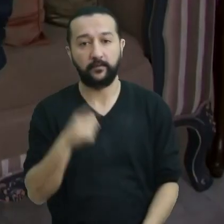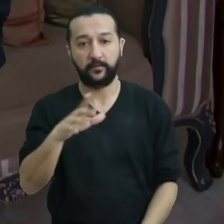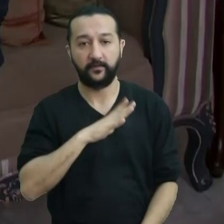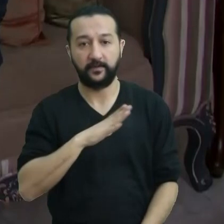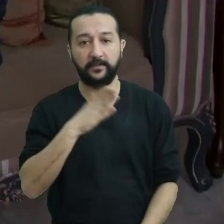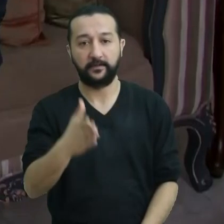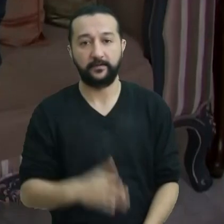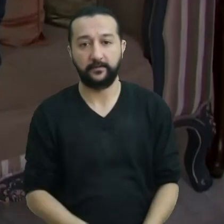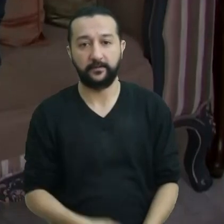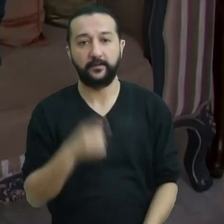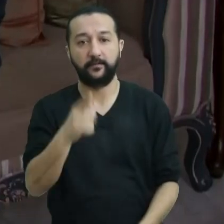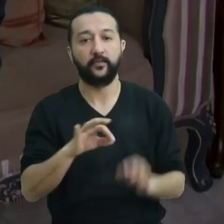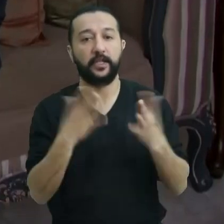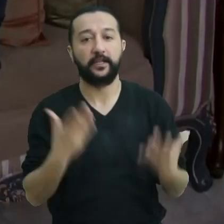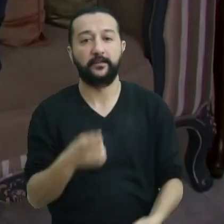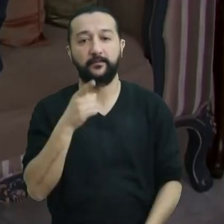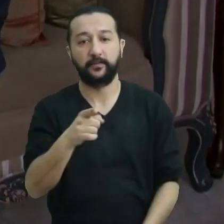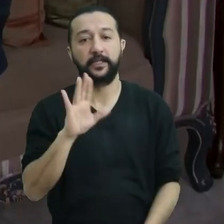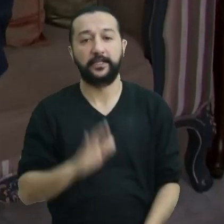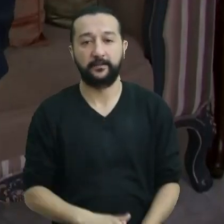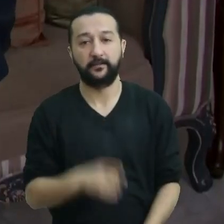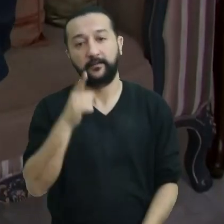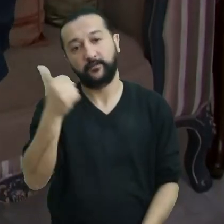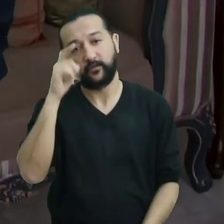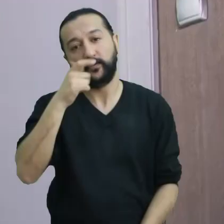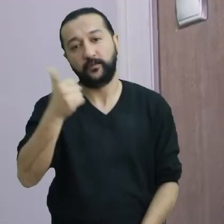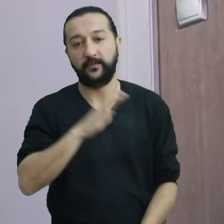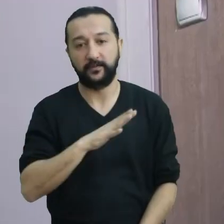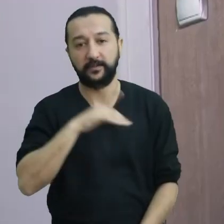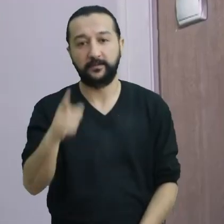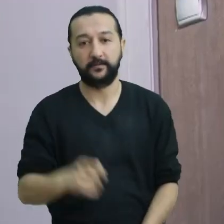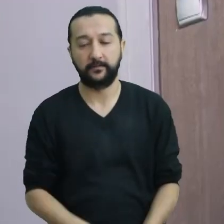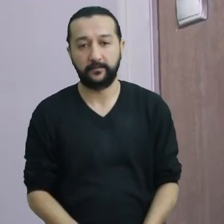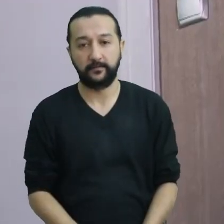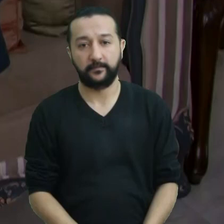burada. Bu ne ya? Bunda, fotoğraf bunda.